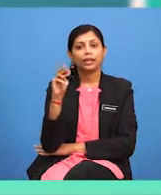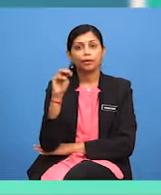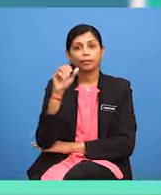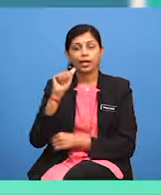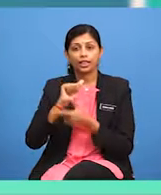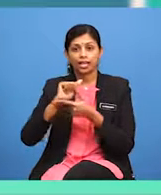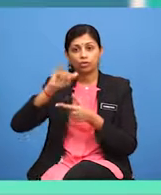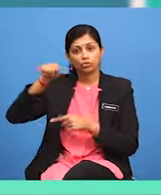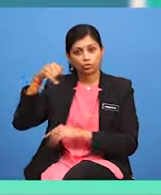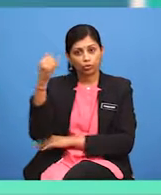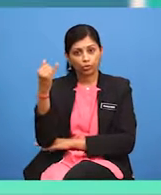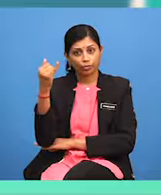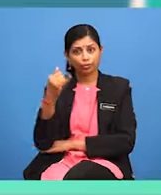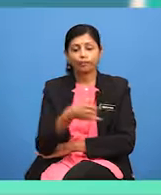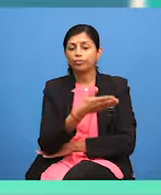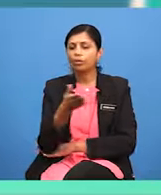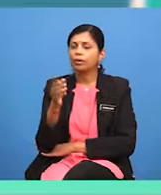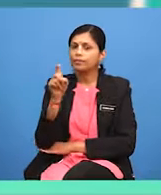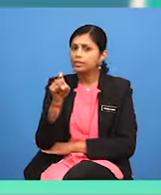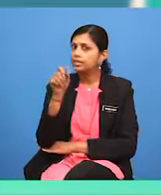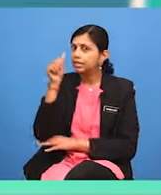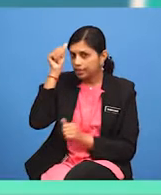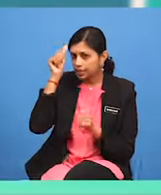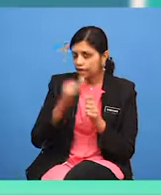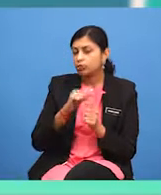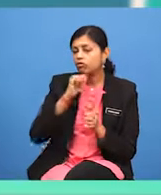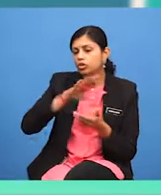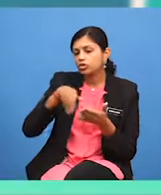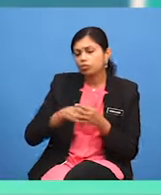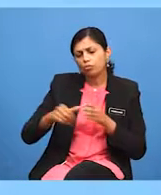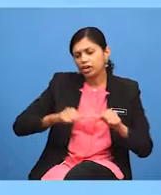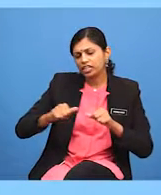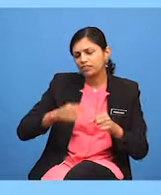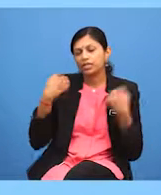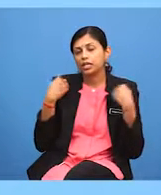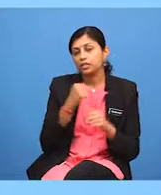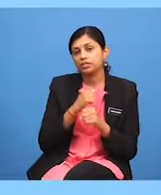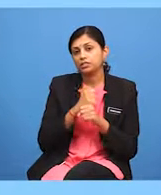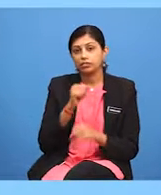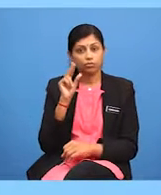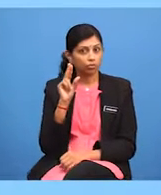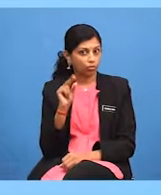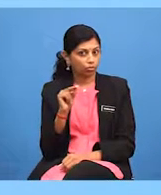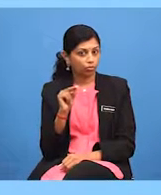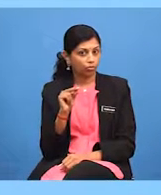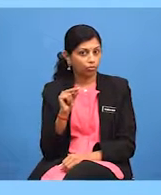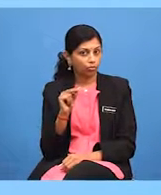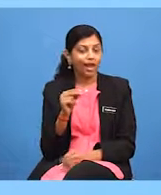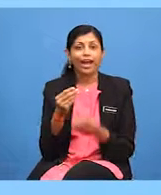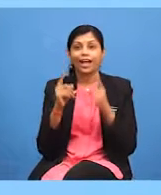Murid-murid perlu ingat, bukan semua aktiviti adalah kerja. Berikut adalah